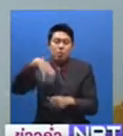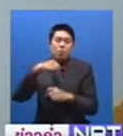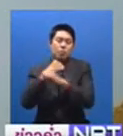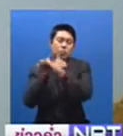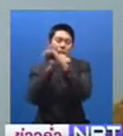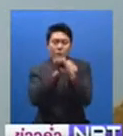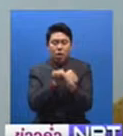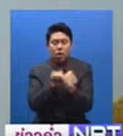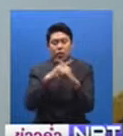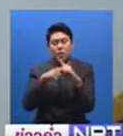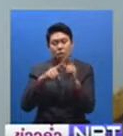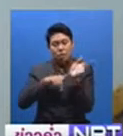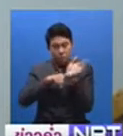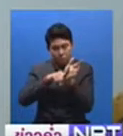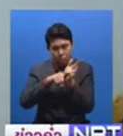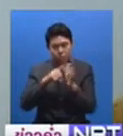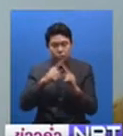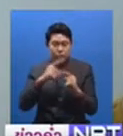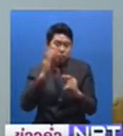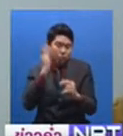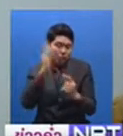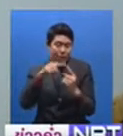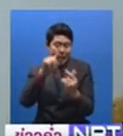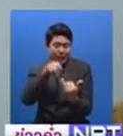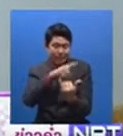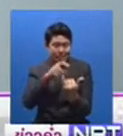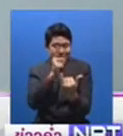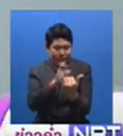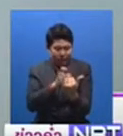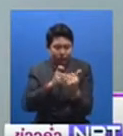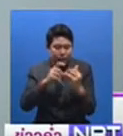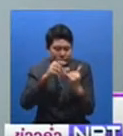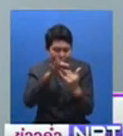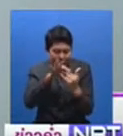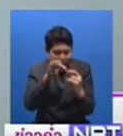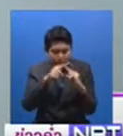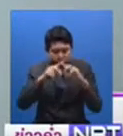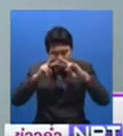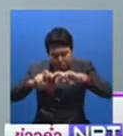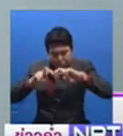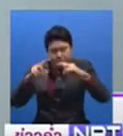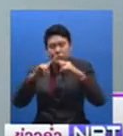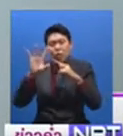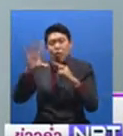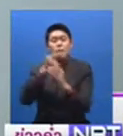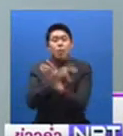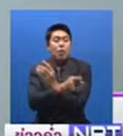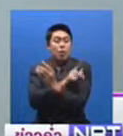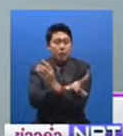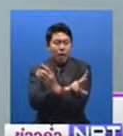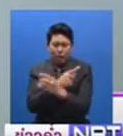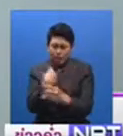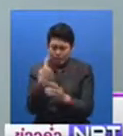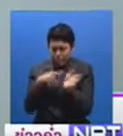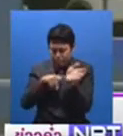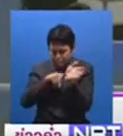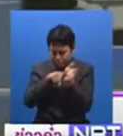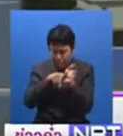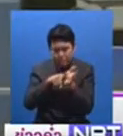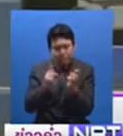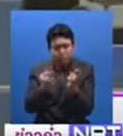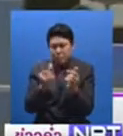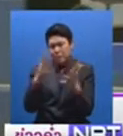ยืนยันว่าผลการตรุดเนื้อเยื่อจากศพชายชาวอังกฤษที่เสียชีวิตที่ห้องพักในคอนโดมิเนียมแห่งหนึ่งที่จังหวัดภูเก็ตไม่พบว่ามีเชื้อไวรัส